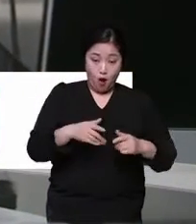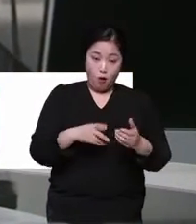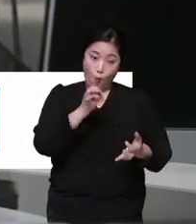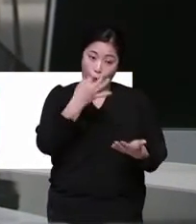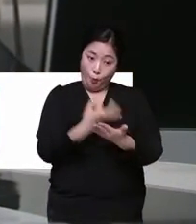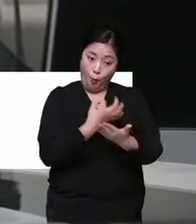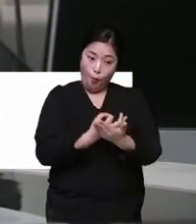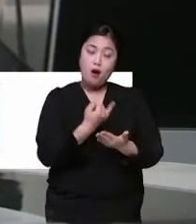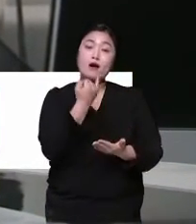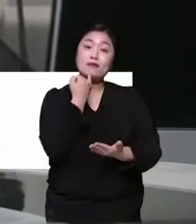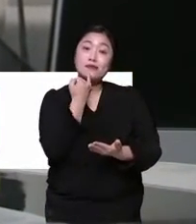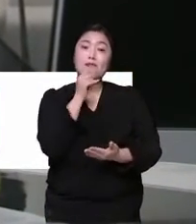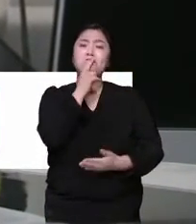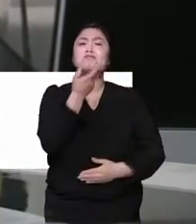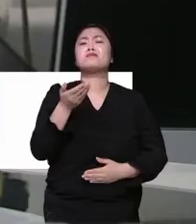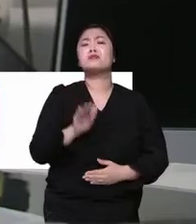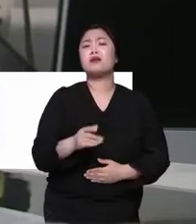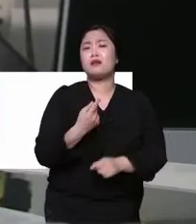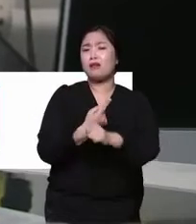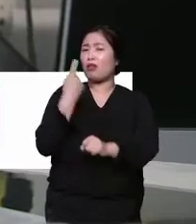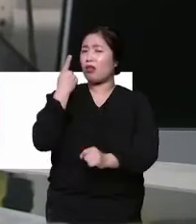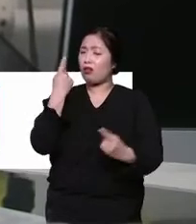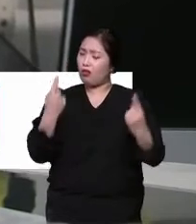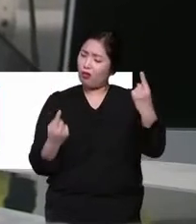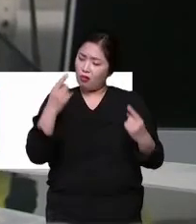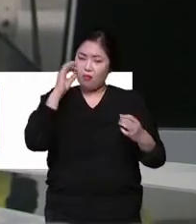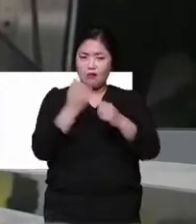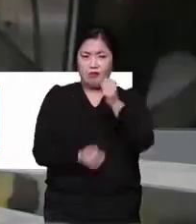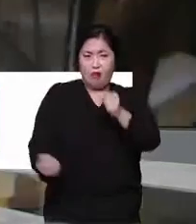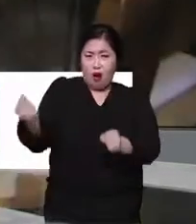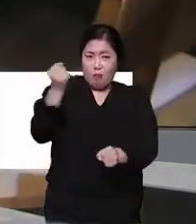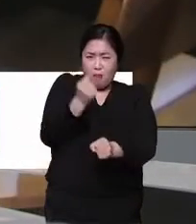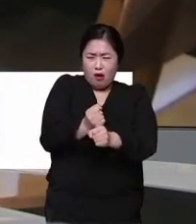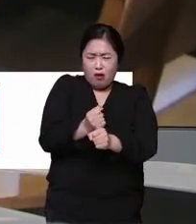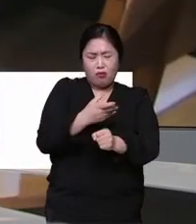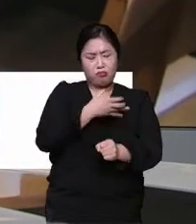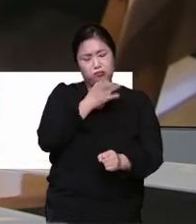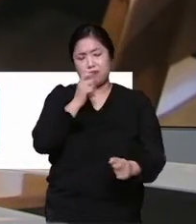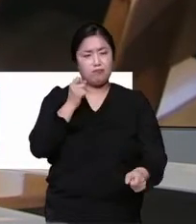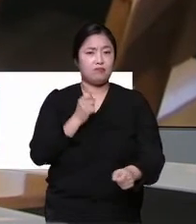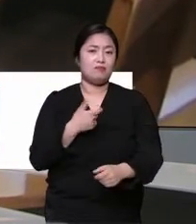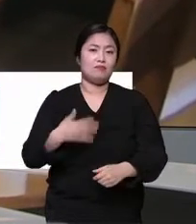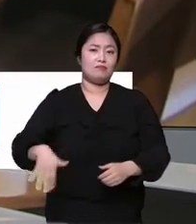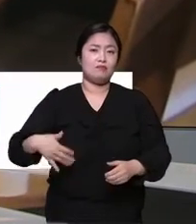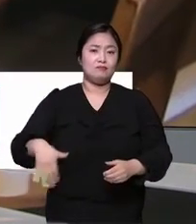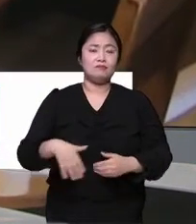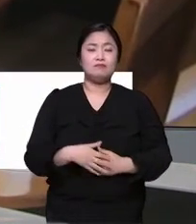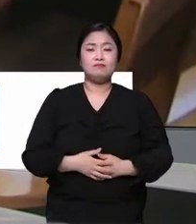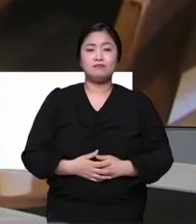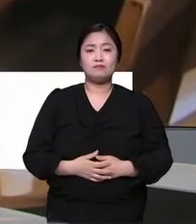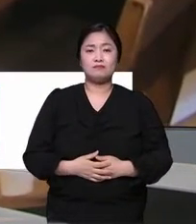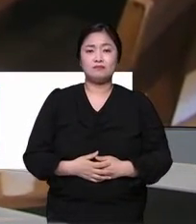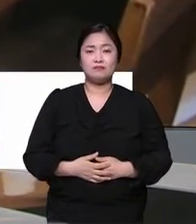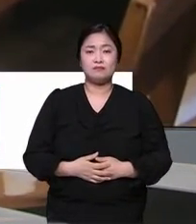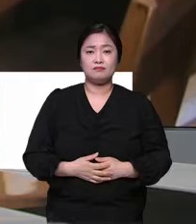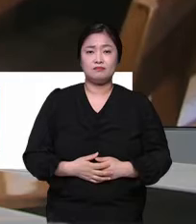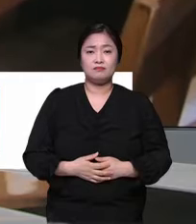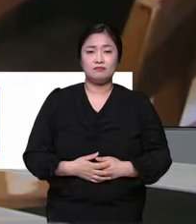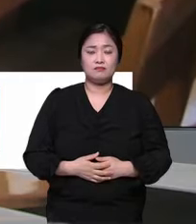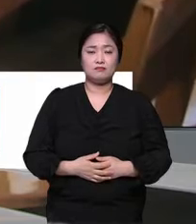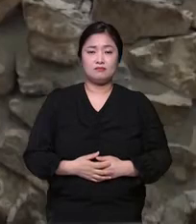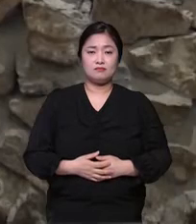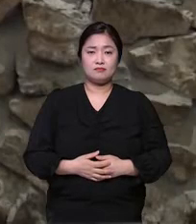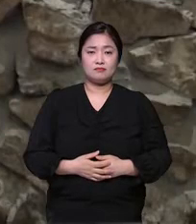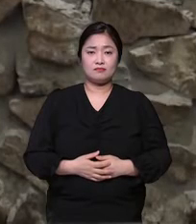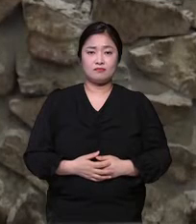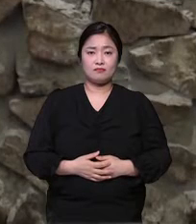매출이 올랐다고 입을 모았지만 예년 수준까지 회복하기엔 아직 갈 길이 멀어 보입니다. 정경원 기자가 만나봤습니다.